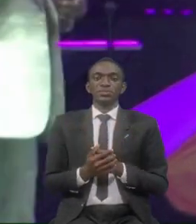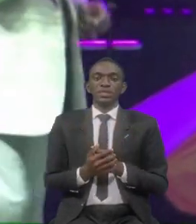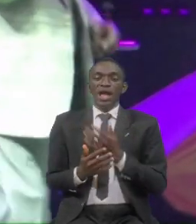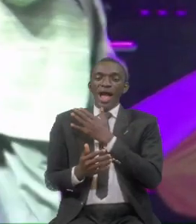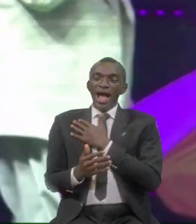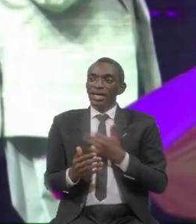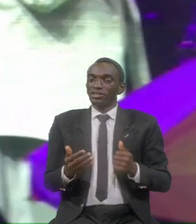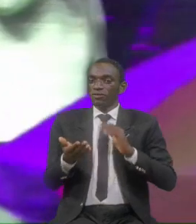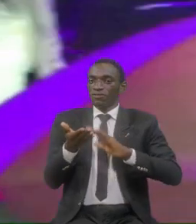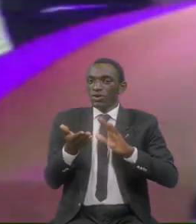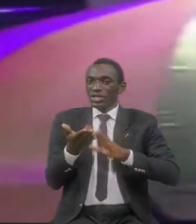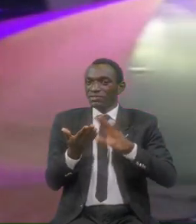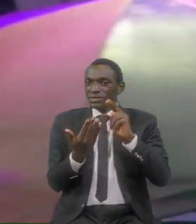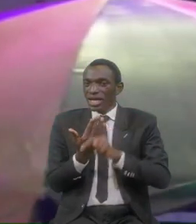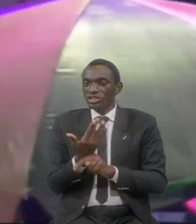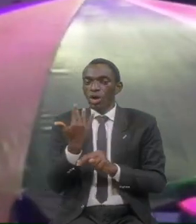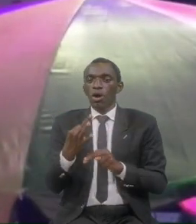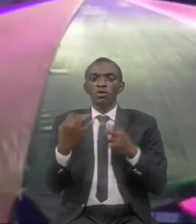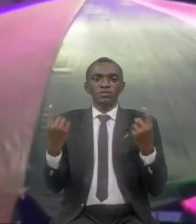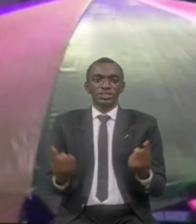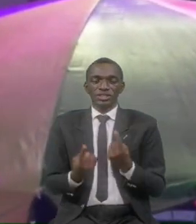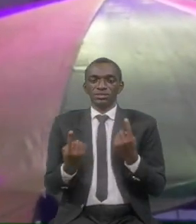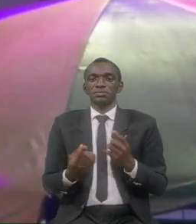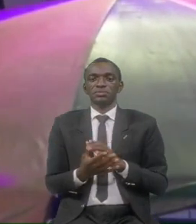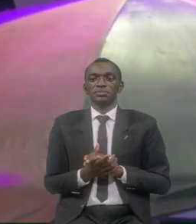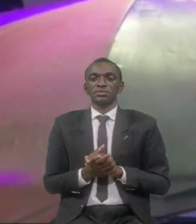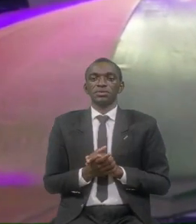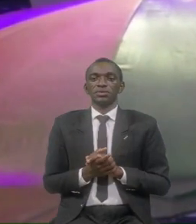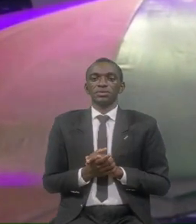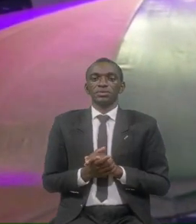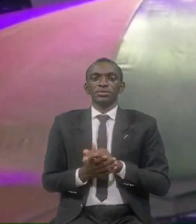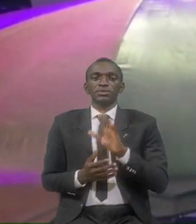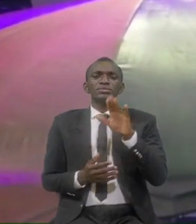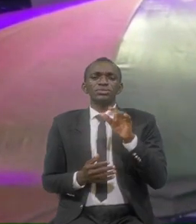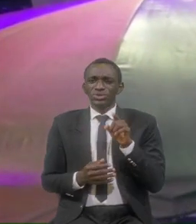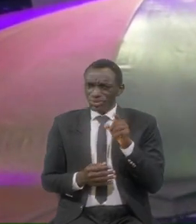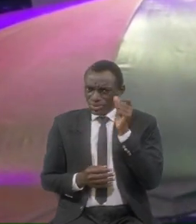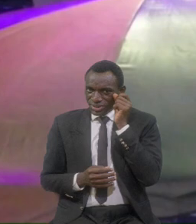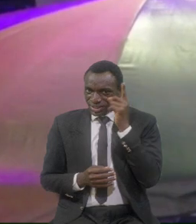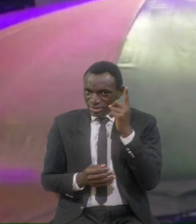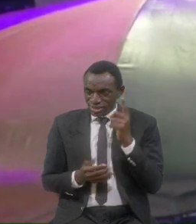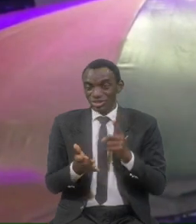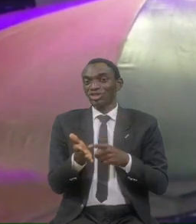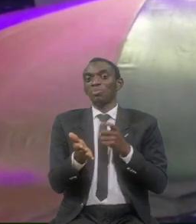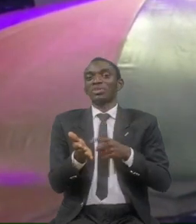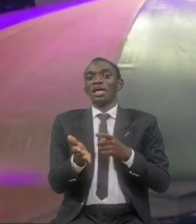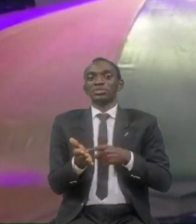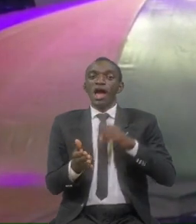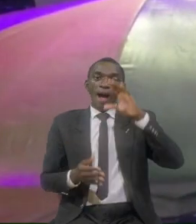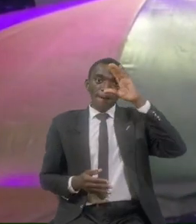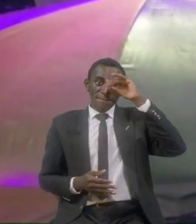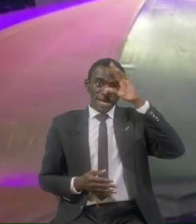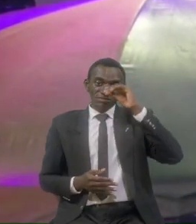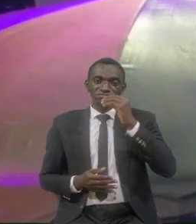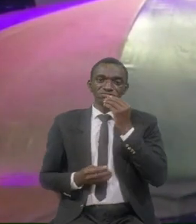of sins. Ang pagpasaylo sa tanang mga sala. Now you understand, sometimes a man tells us,